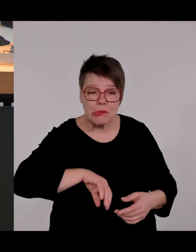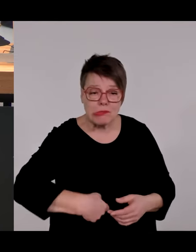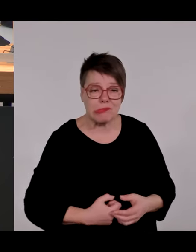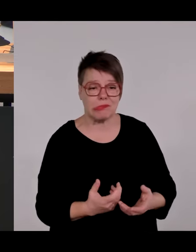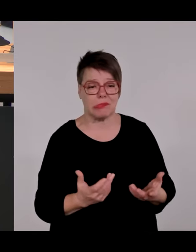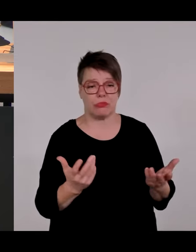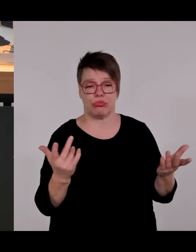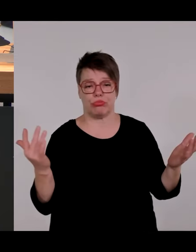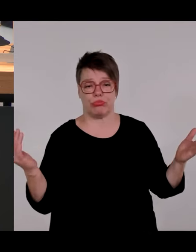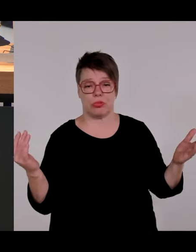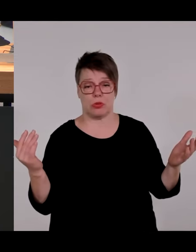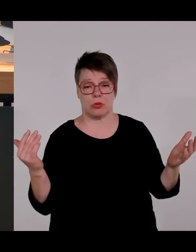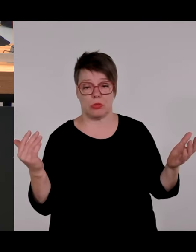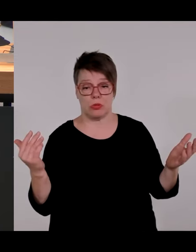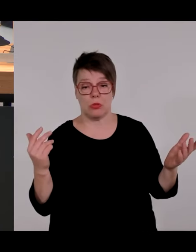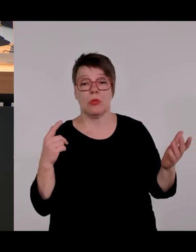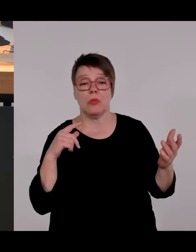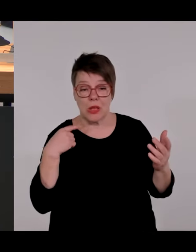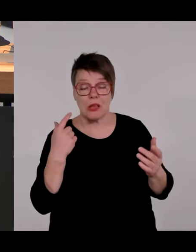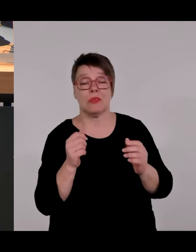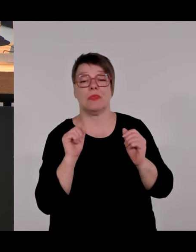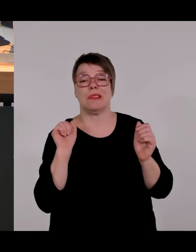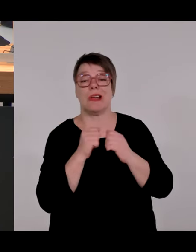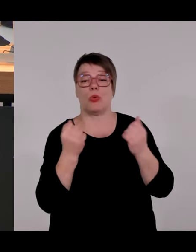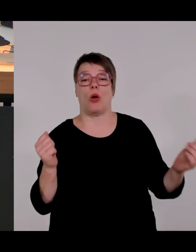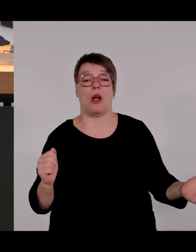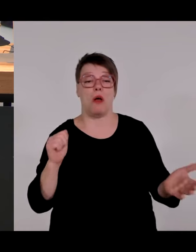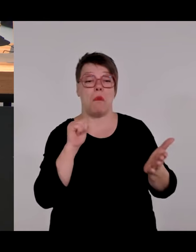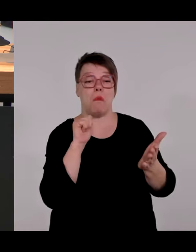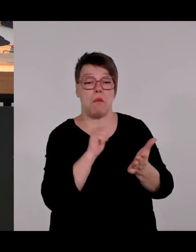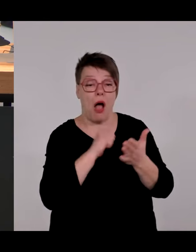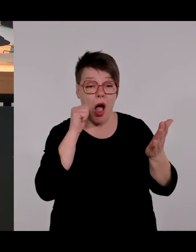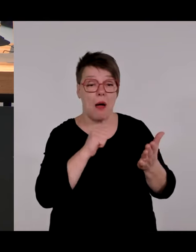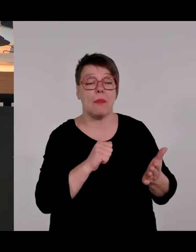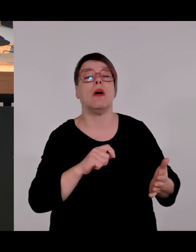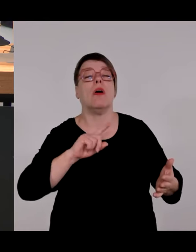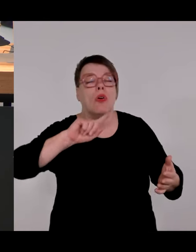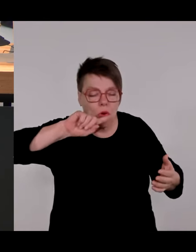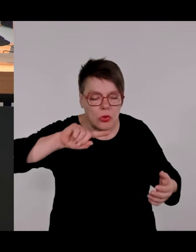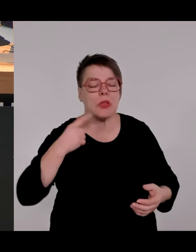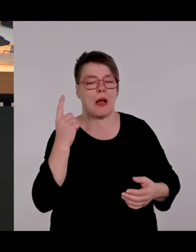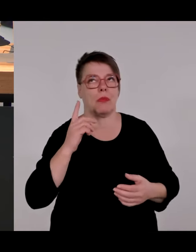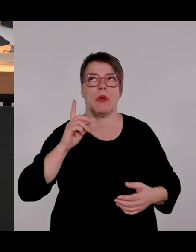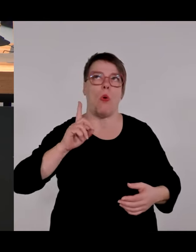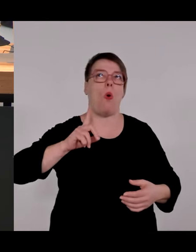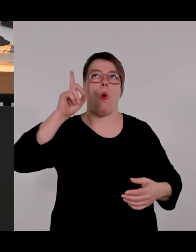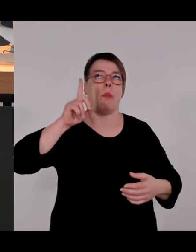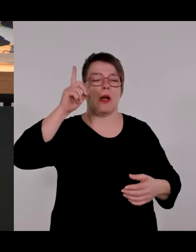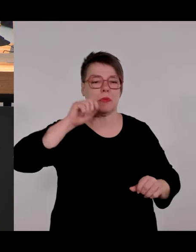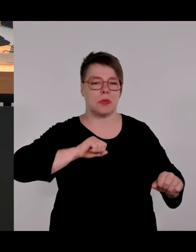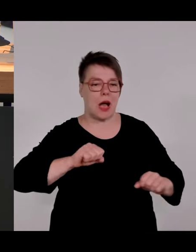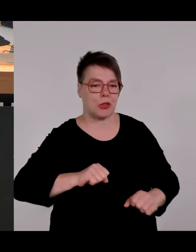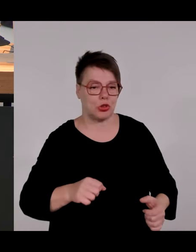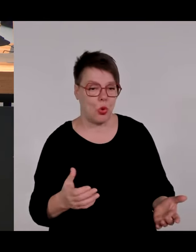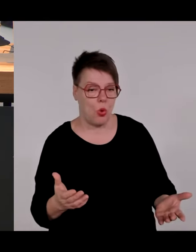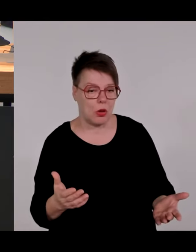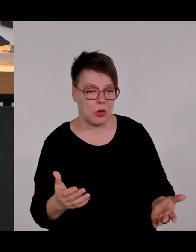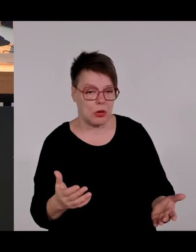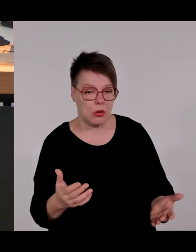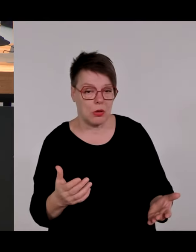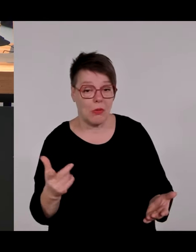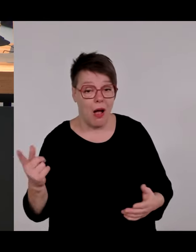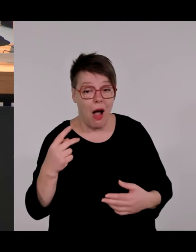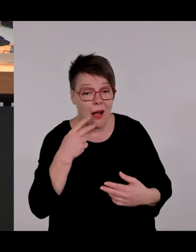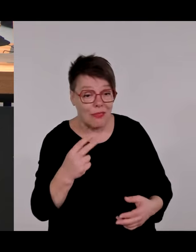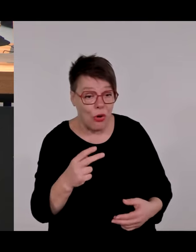Ja, jetzt muss Papa mal ordentlich auf den Tisch hauen. Das ist die Pose, mit der Sie hier Problemlagen begegnen. Und ob es überhaupt wirkt, ob es an anderer Stelle